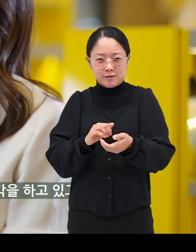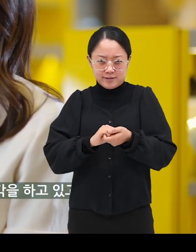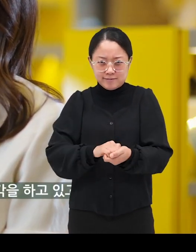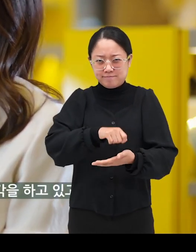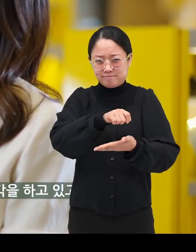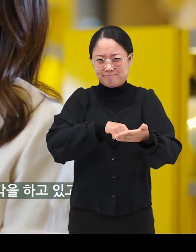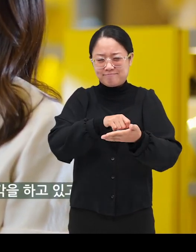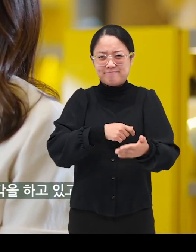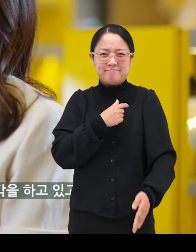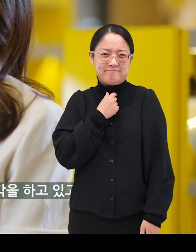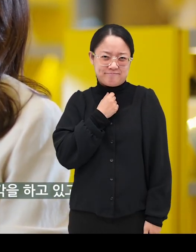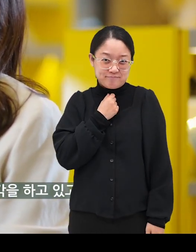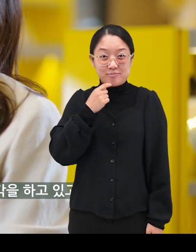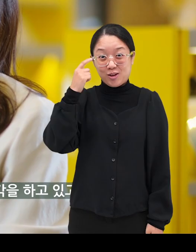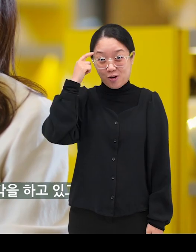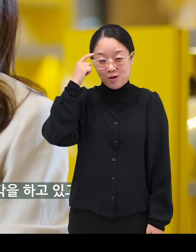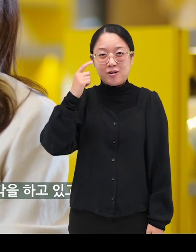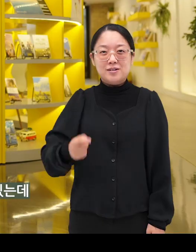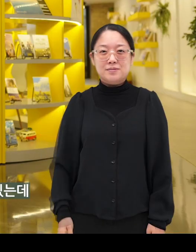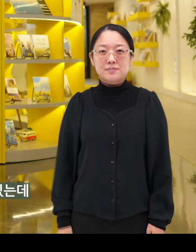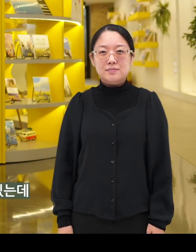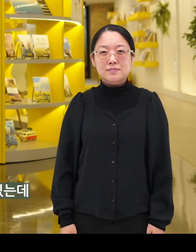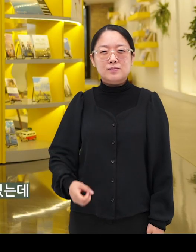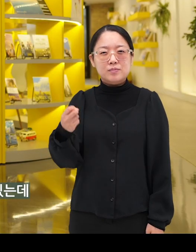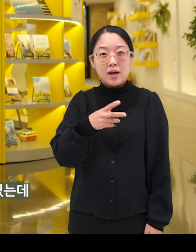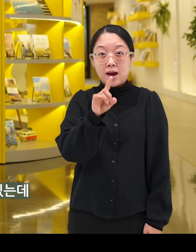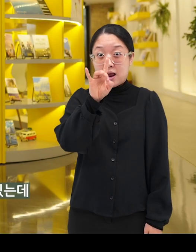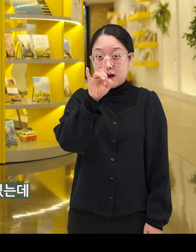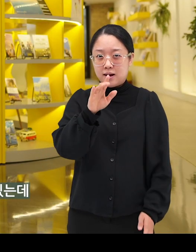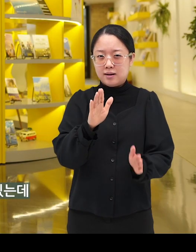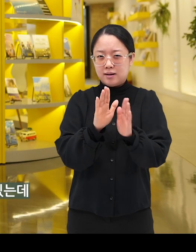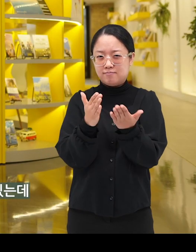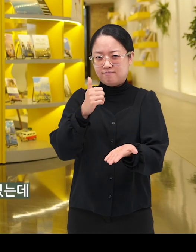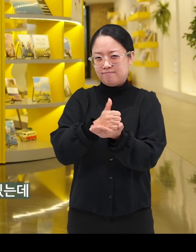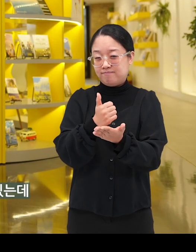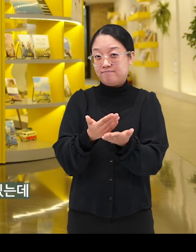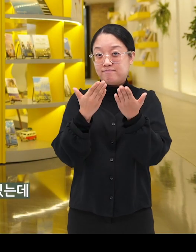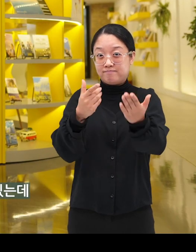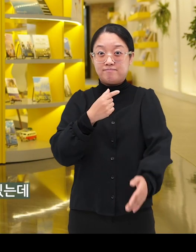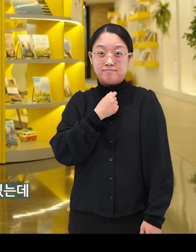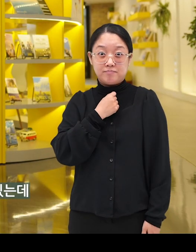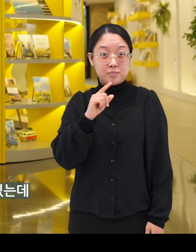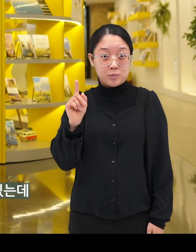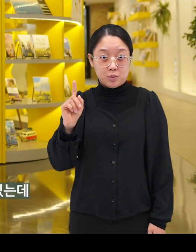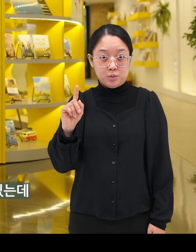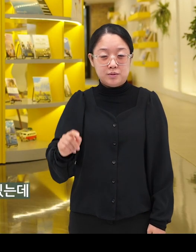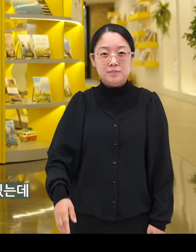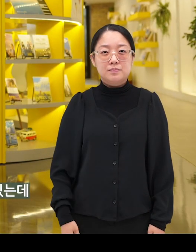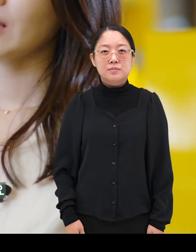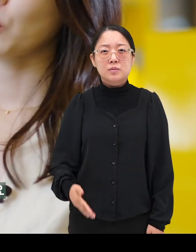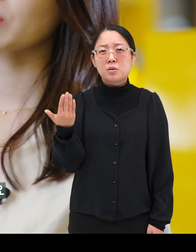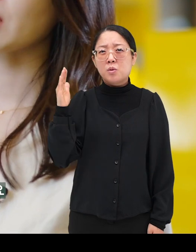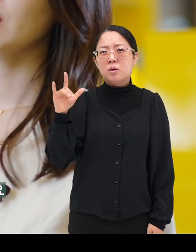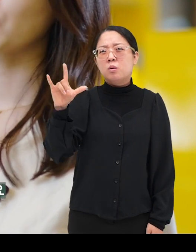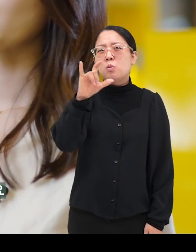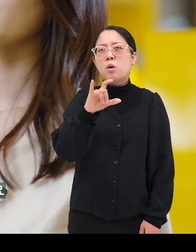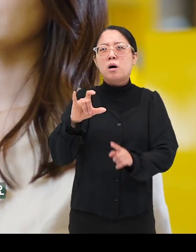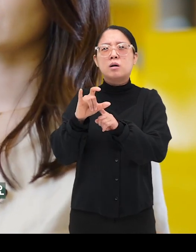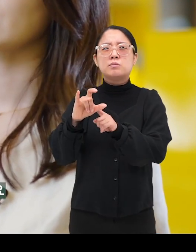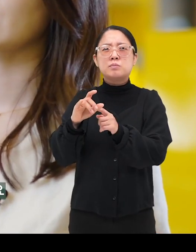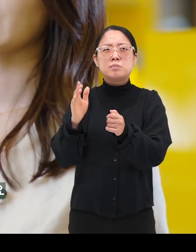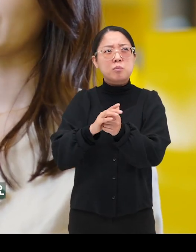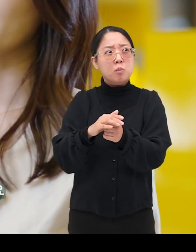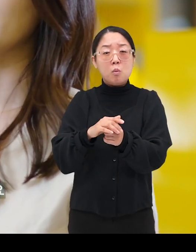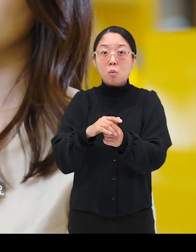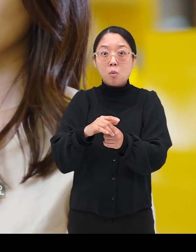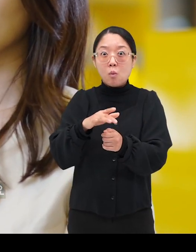죽고 싶다라는 그런 생각을 하고 있고, 그리고 또 한 가지 더 제가 책을 추천을 해드리고 싶은 게 있는데, 요즘 같은 이 코로나